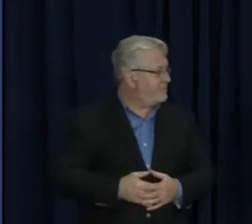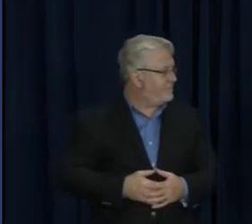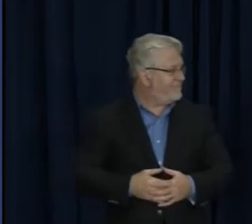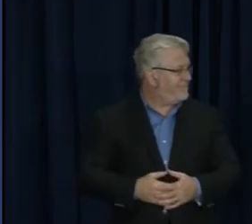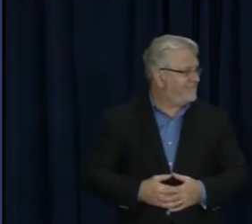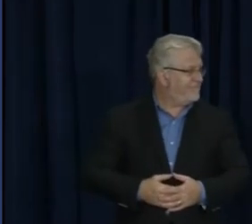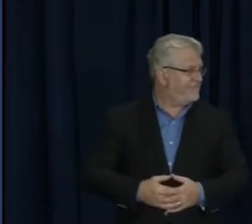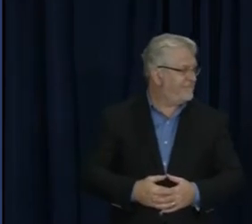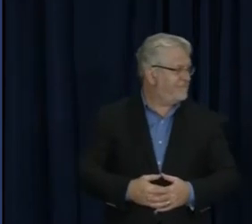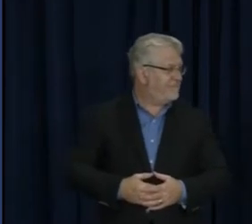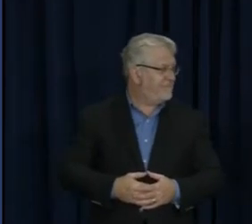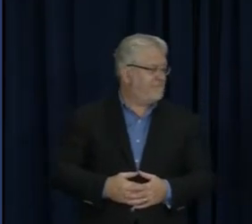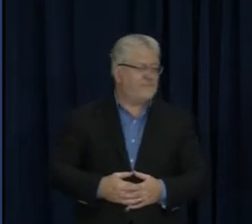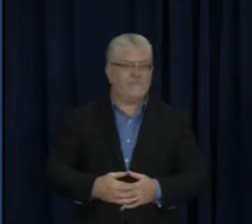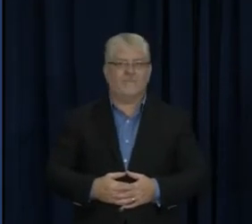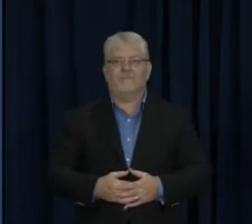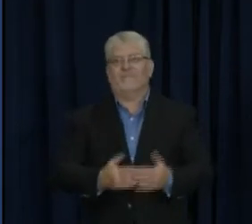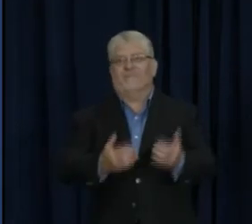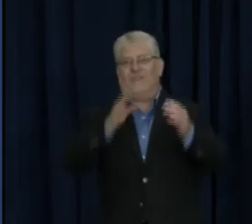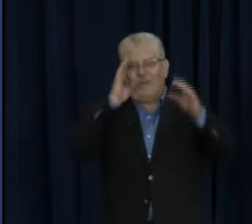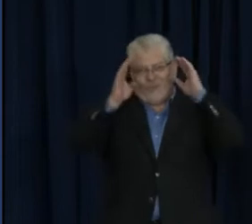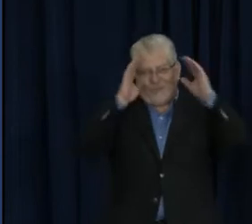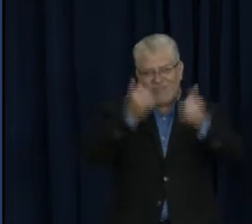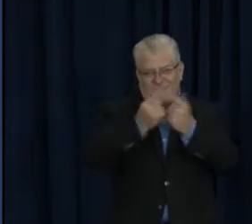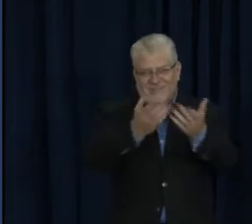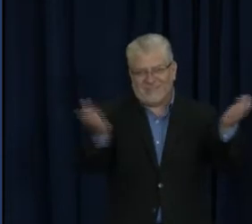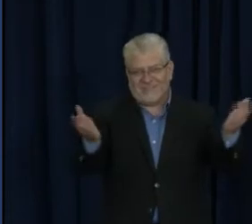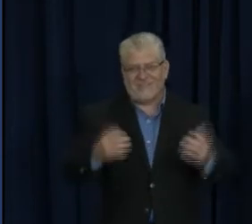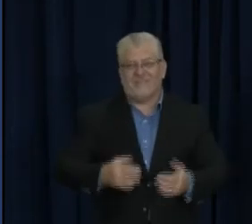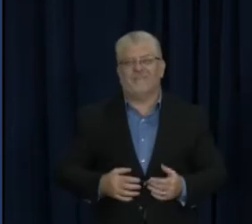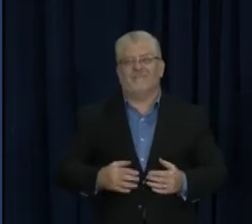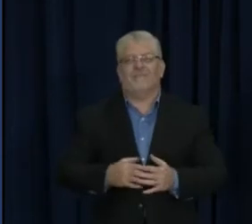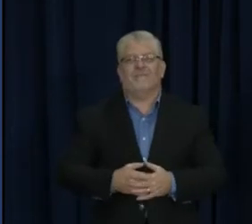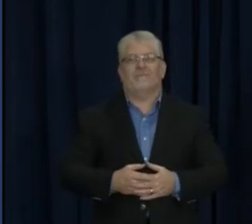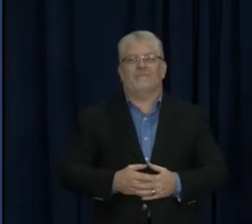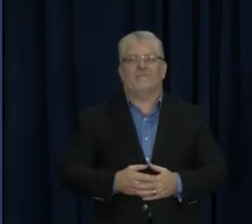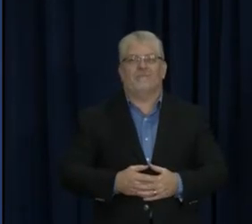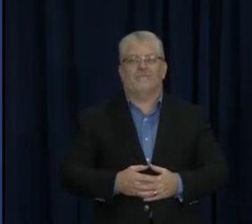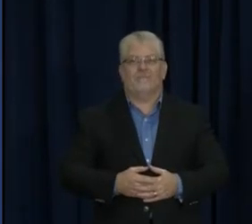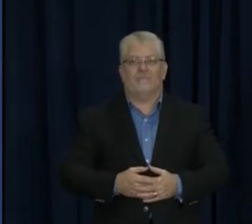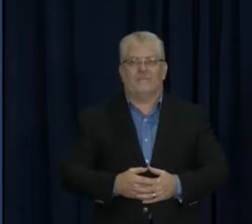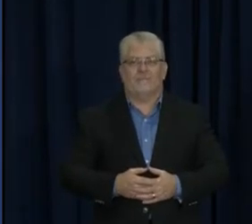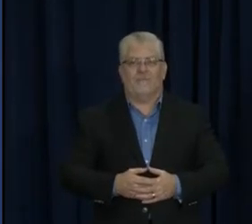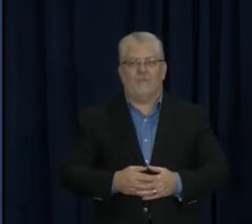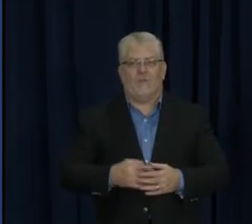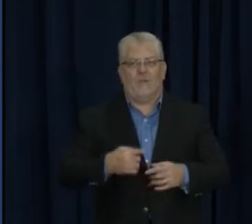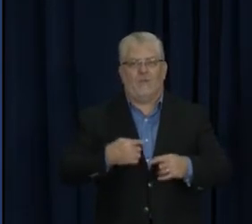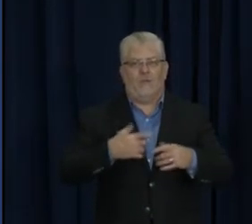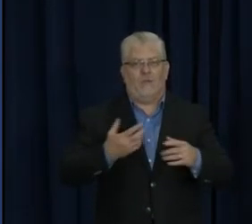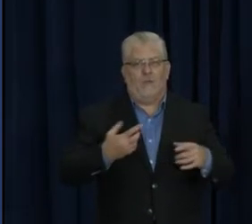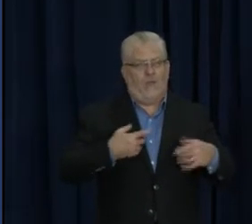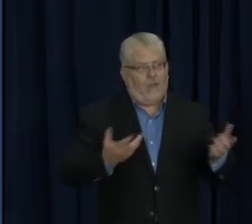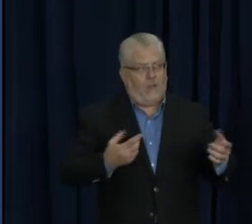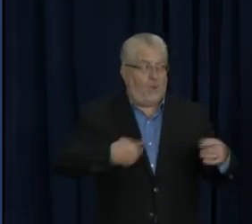الانتخابات بمرونة وبشكل غير مسبوق من حيث الكفاءة والجودة. تفضل.